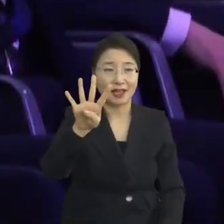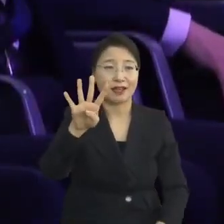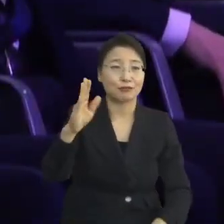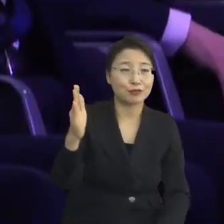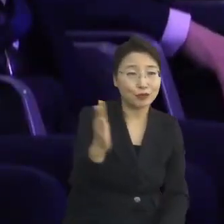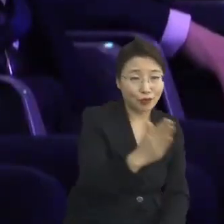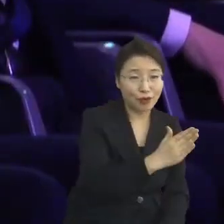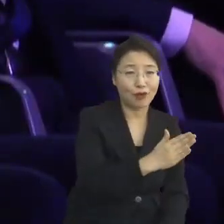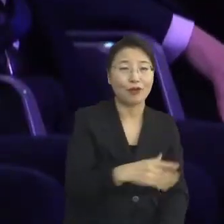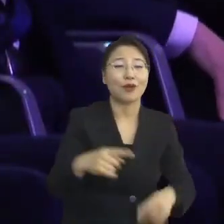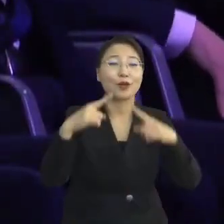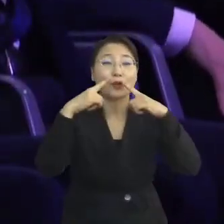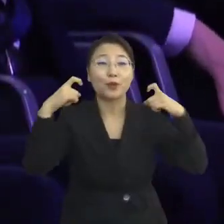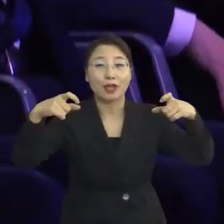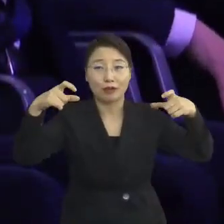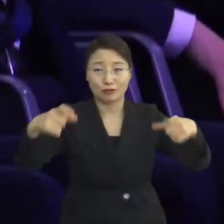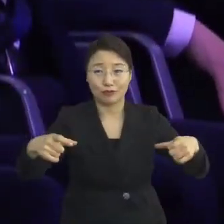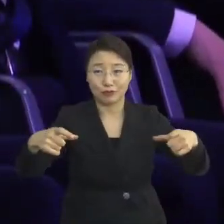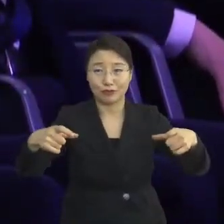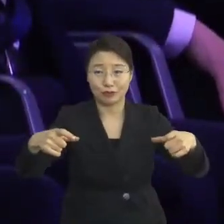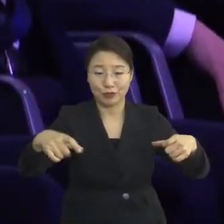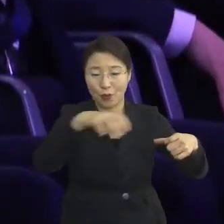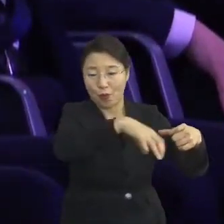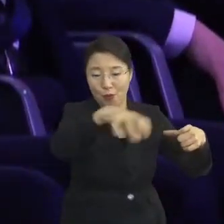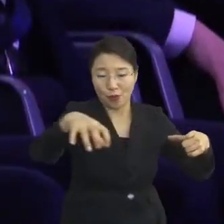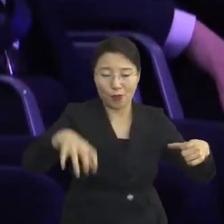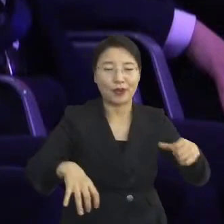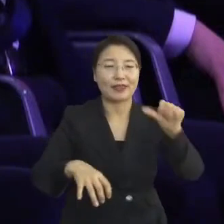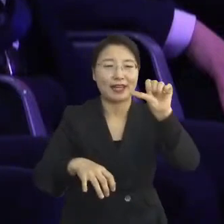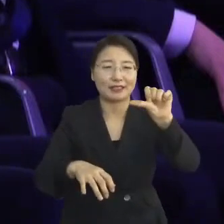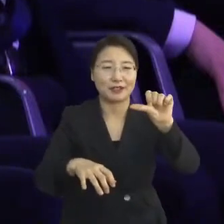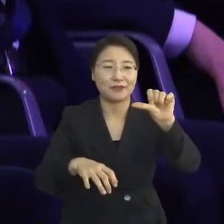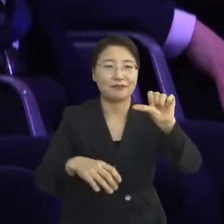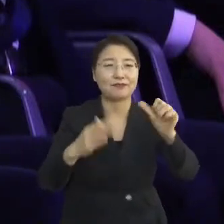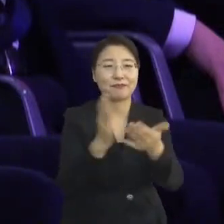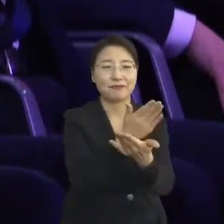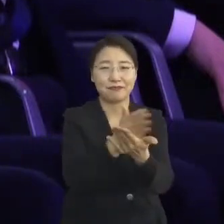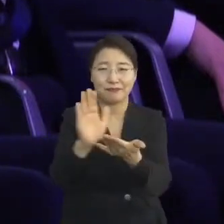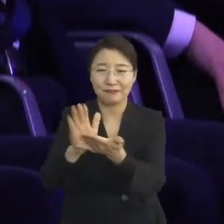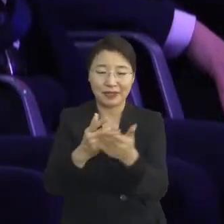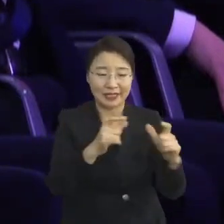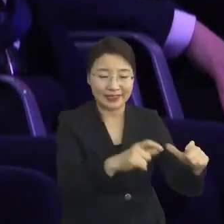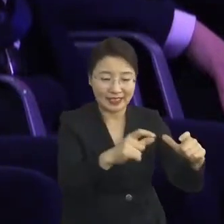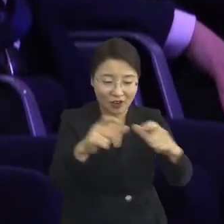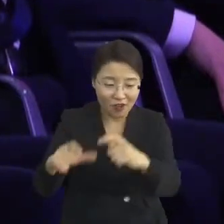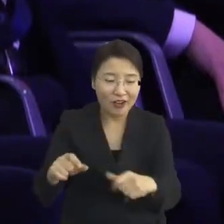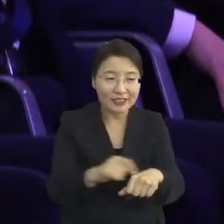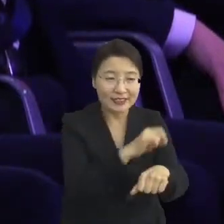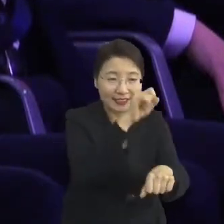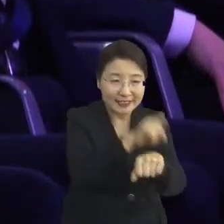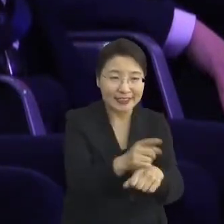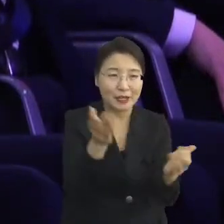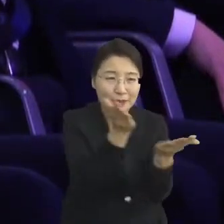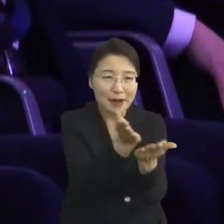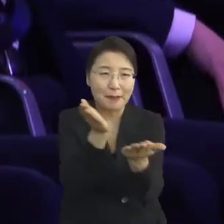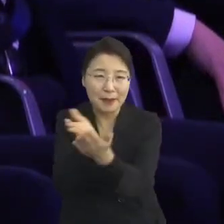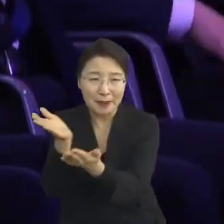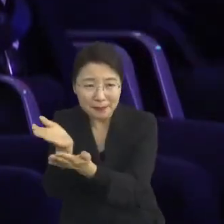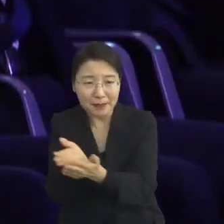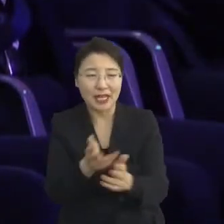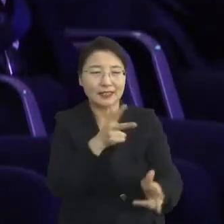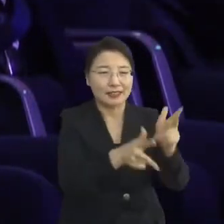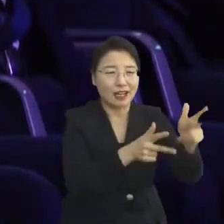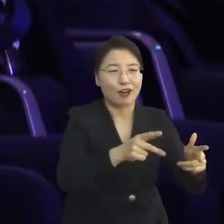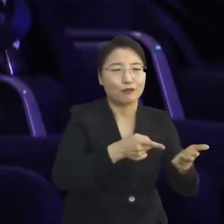2024년부터는 동대문구를 5개의 권역으로 나누고 지역 특성을 고려하여 꼼꼼하게